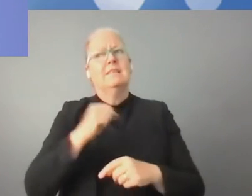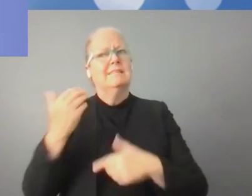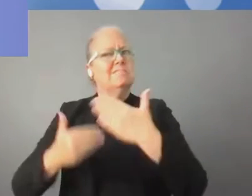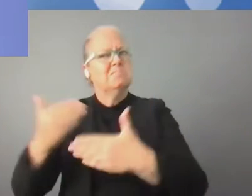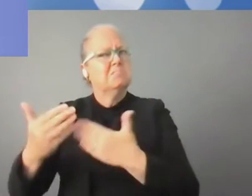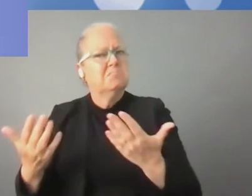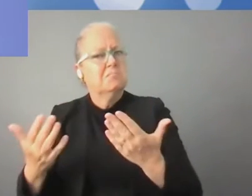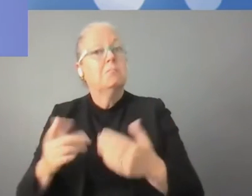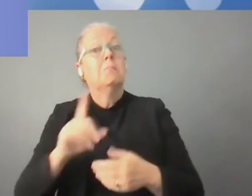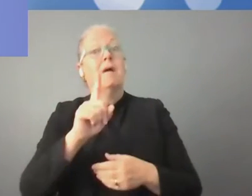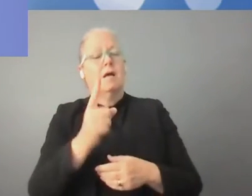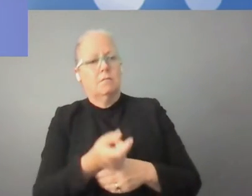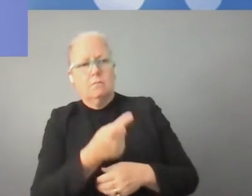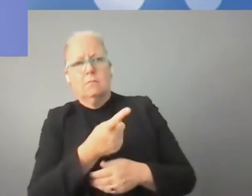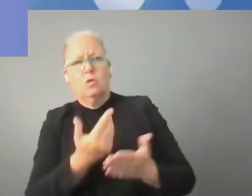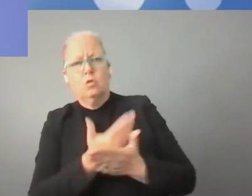это